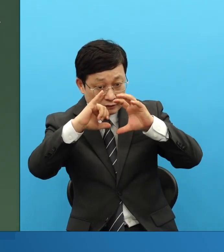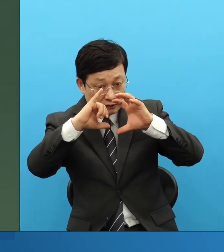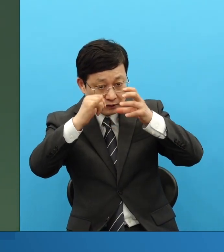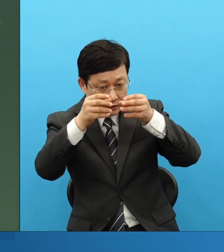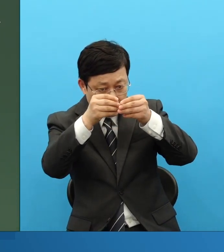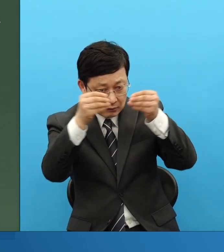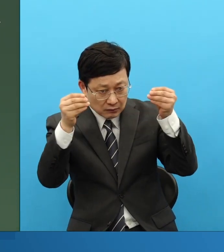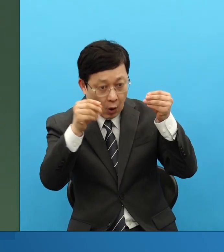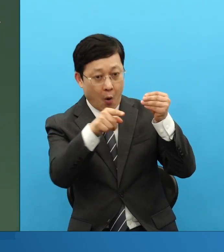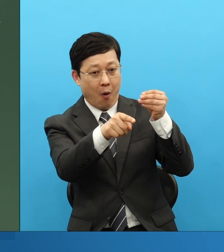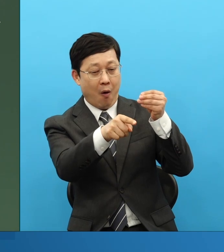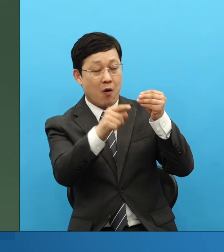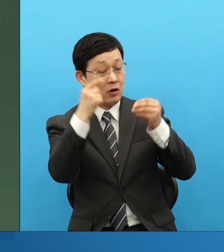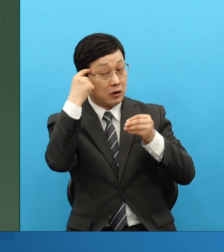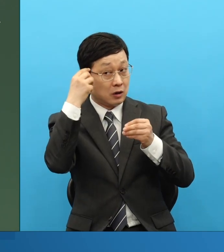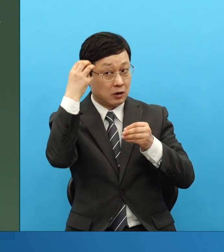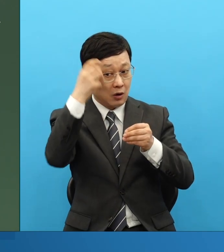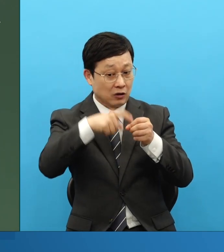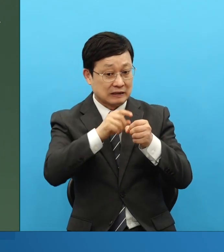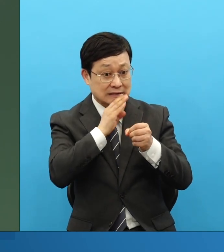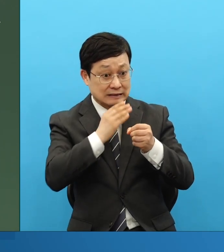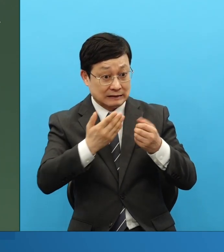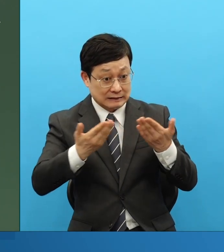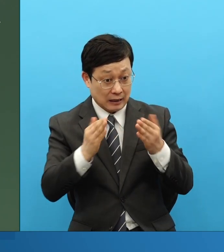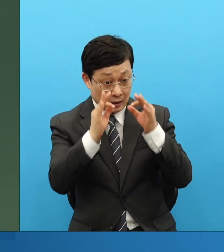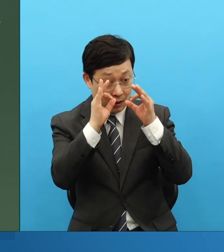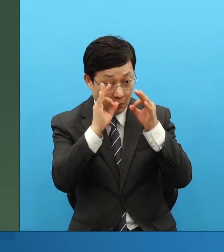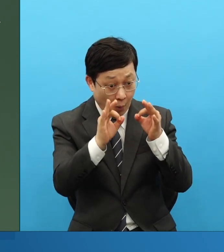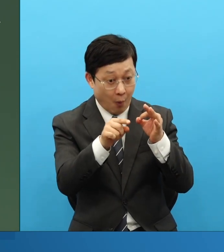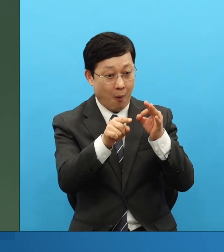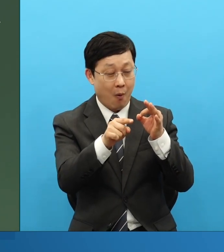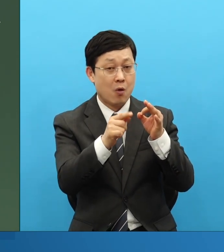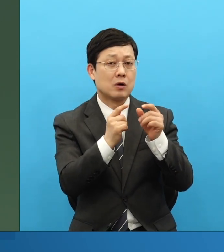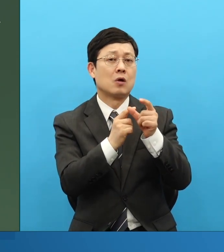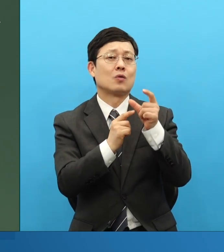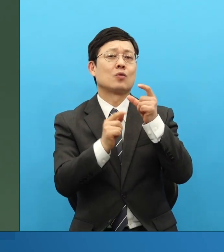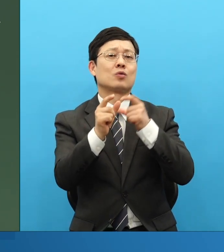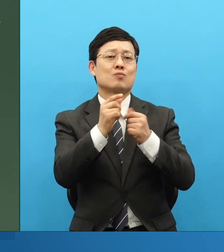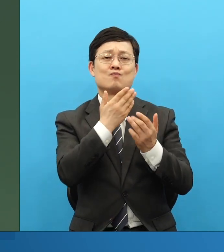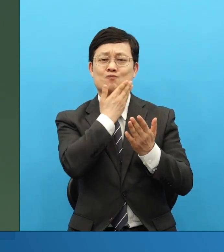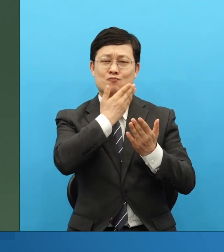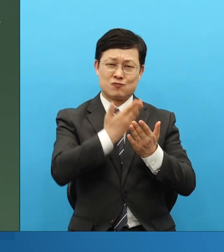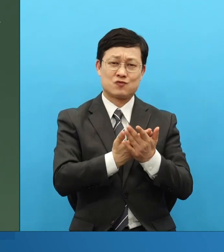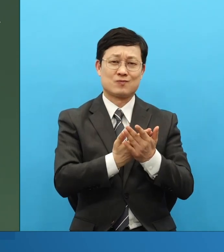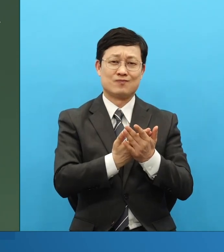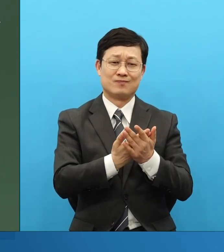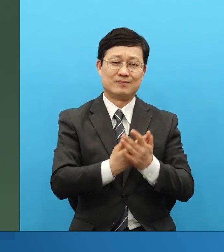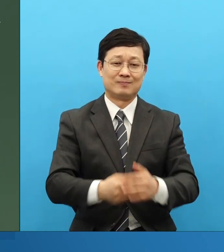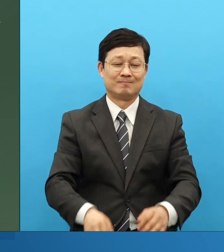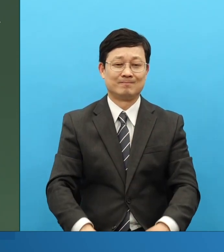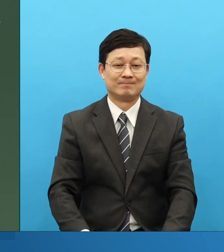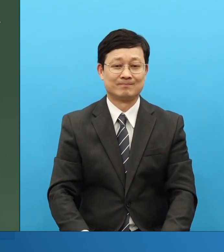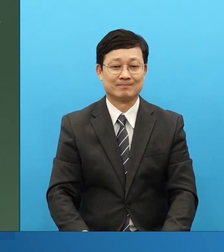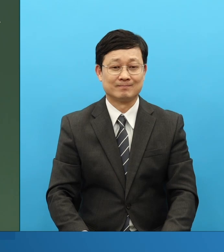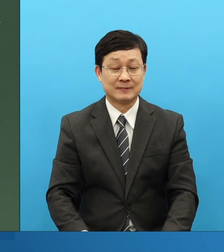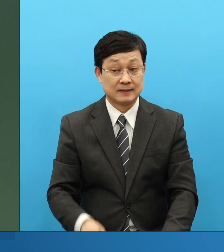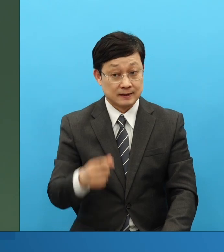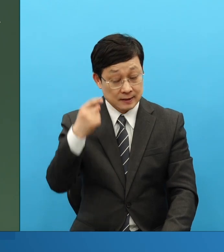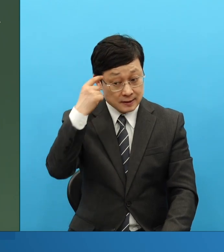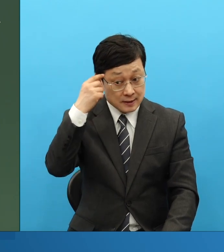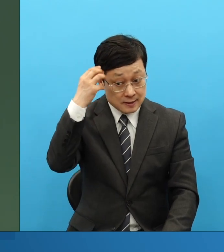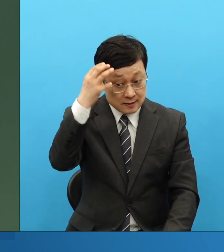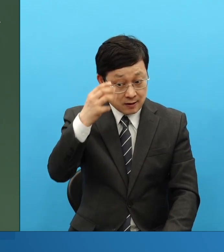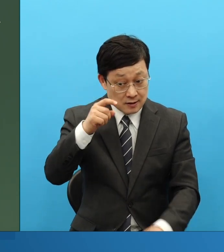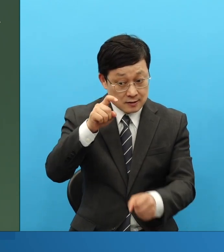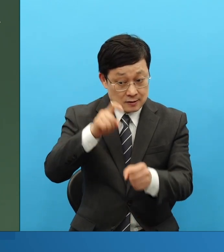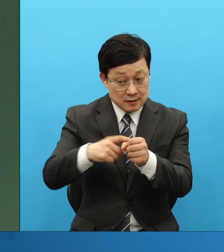facts. 이게 더 중요하니까요. Because this is more important. 이 힘이 있는 자에게 사람이 오는 겁니다. And to those who